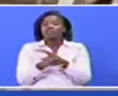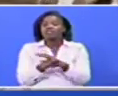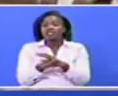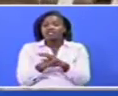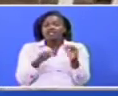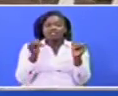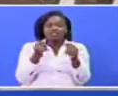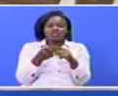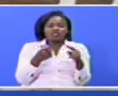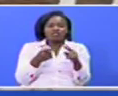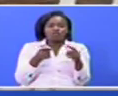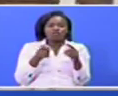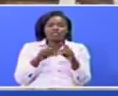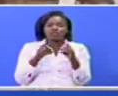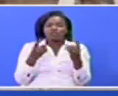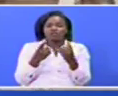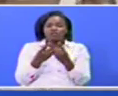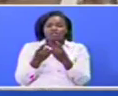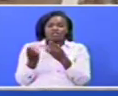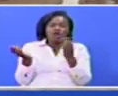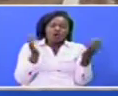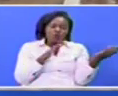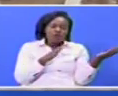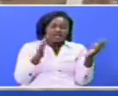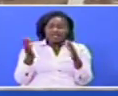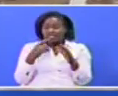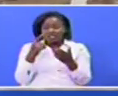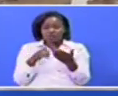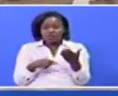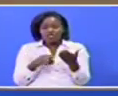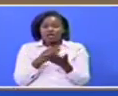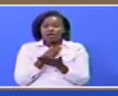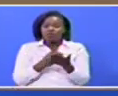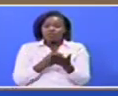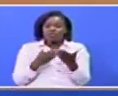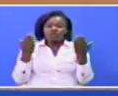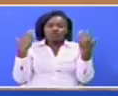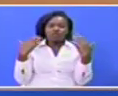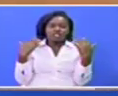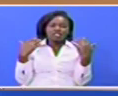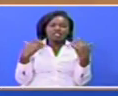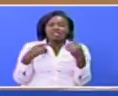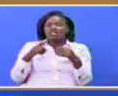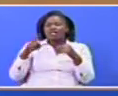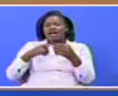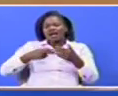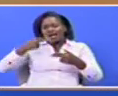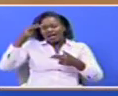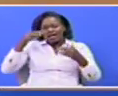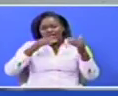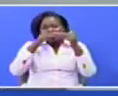Taarifa kutoka kwa idara ya utabiri wa hali ya anga hapo jana zilisema kuwa sehemu ya Meru ilipokea kiwango cha juu zaidi cha